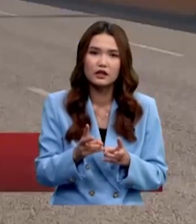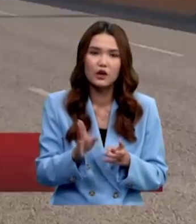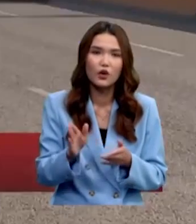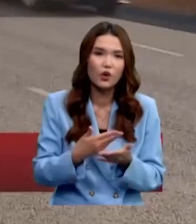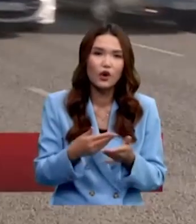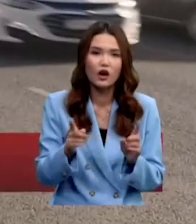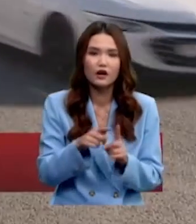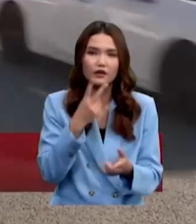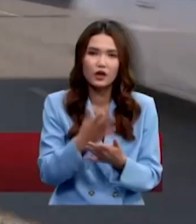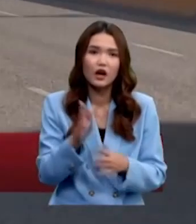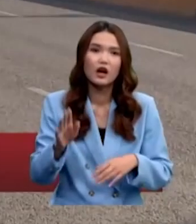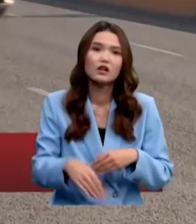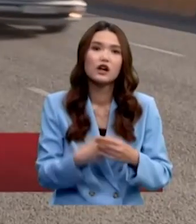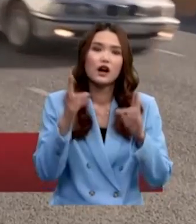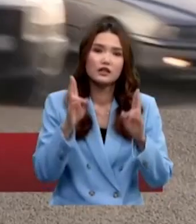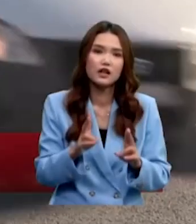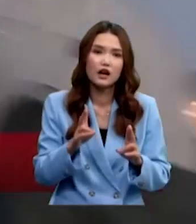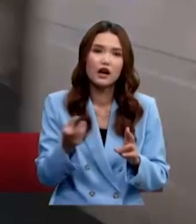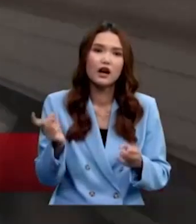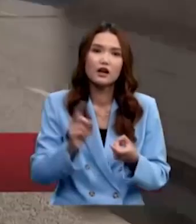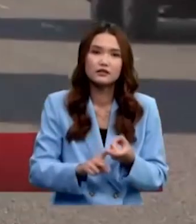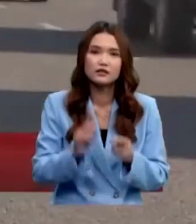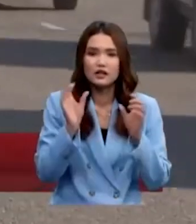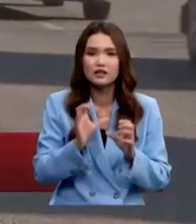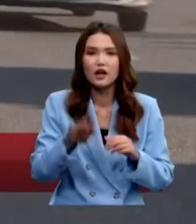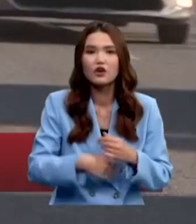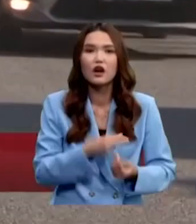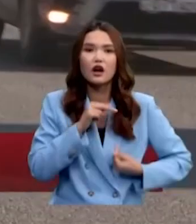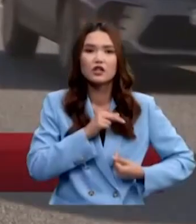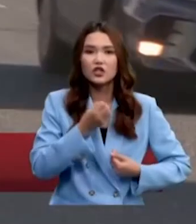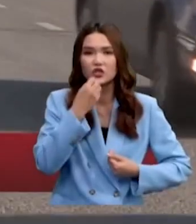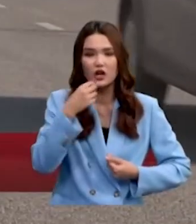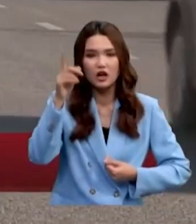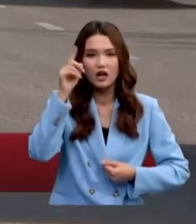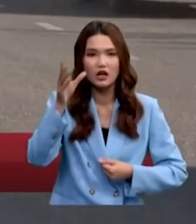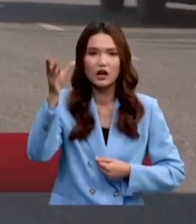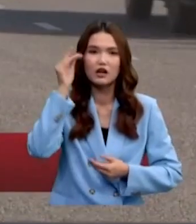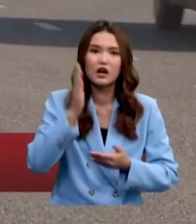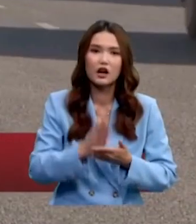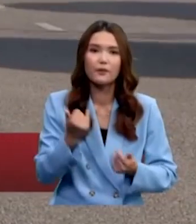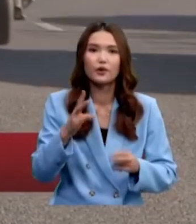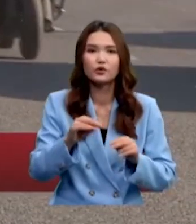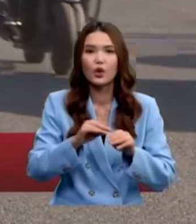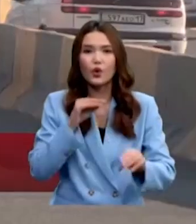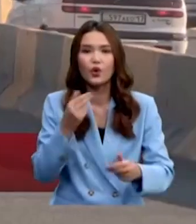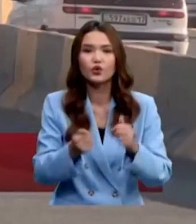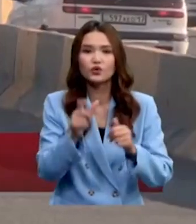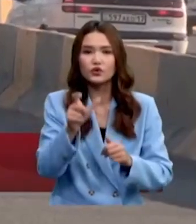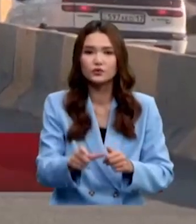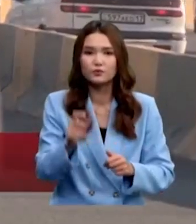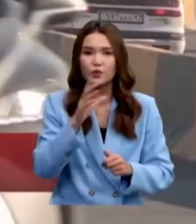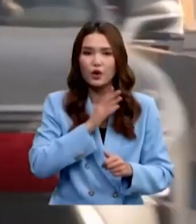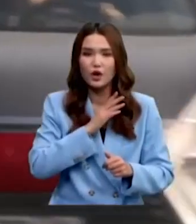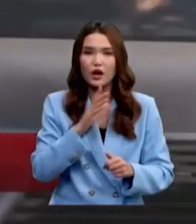жоятынымызды. Жаңа жобадан антикор өкілдері мен құқық қорғау саласының қызметкерлері жақсы нәтиже күтіп отыр. Ал көлік жүргізушілері болса,